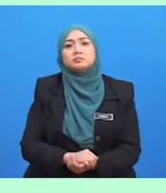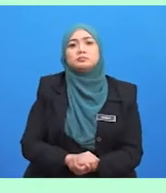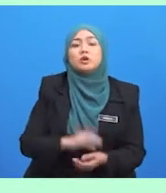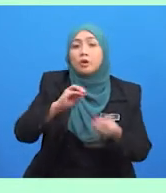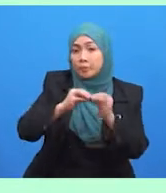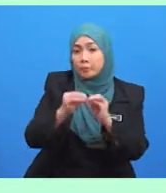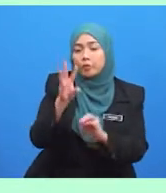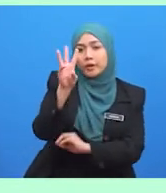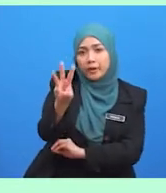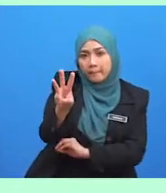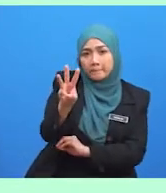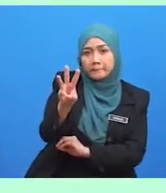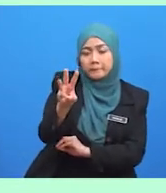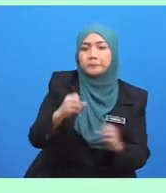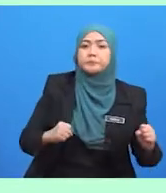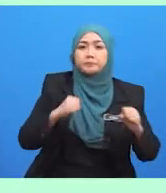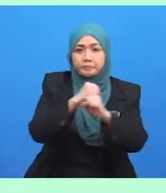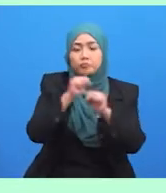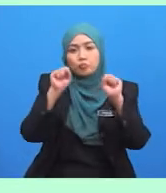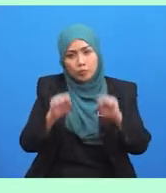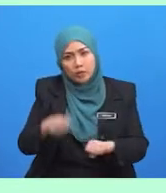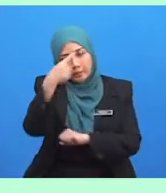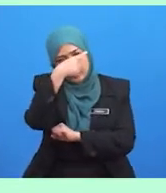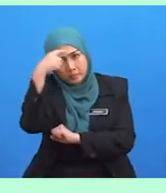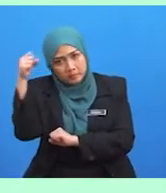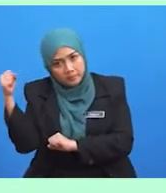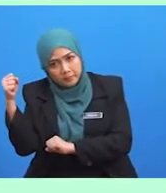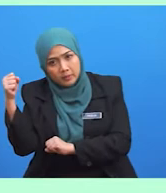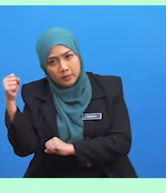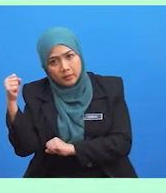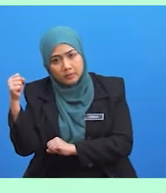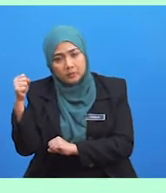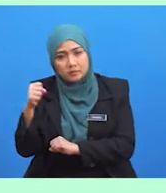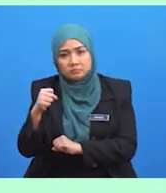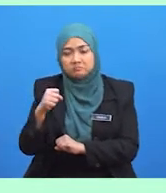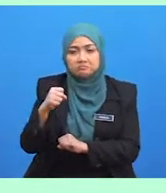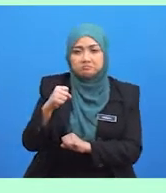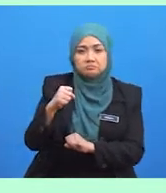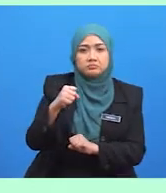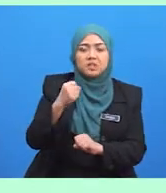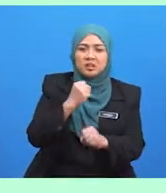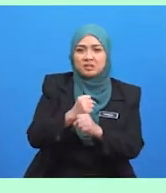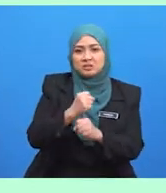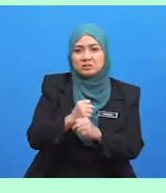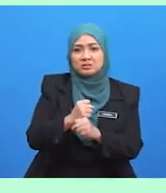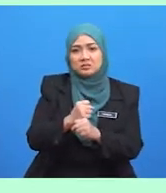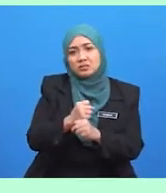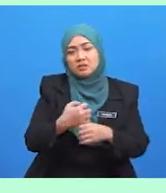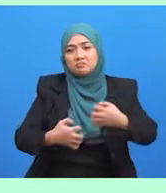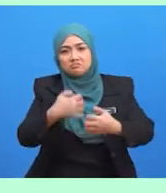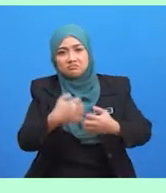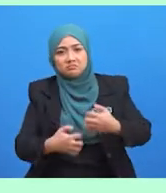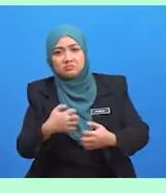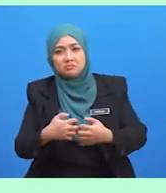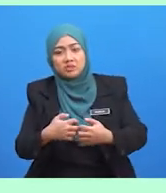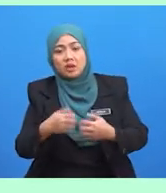Akhir sekali, sekatan juga menyebabkan ketidakcekapan industri tempatan lantas mengurangkan